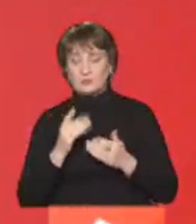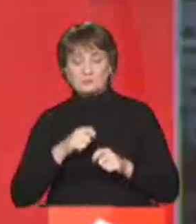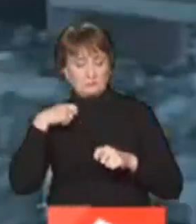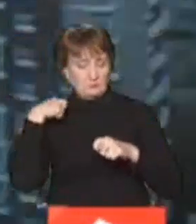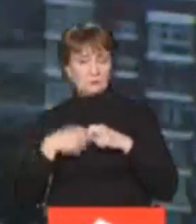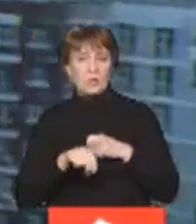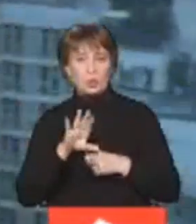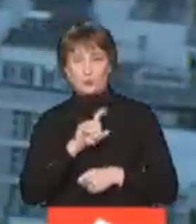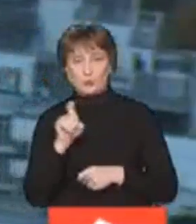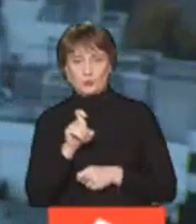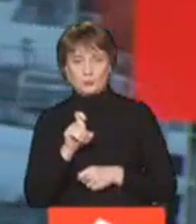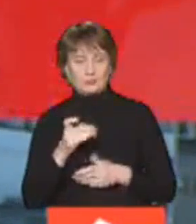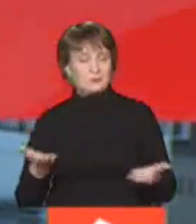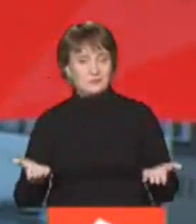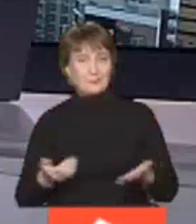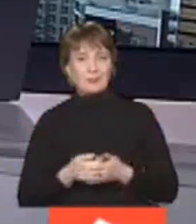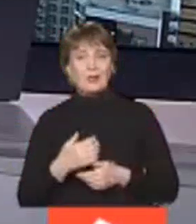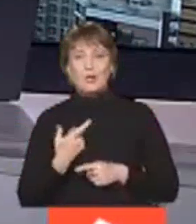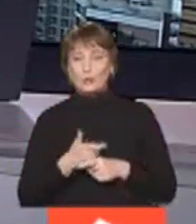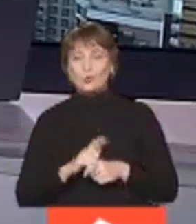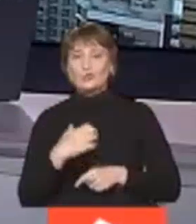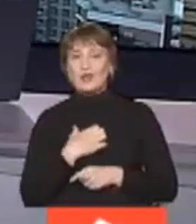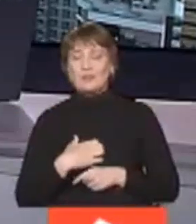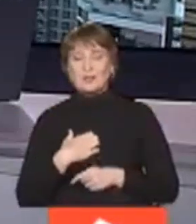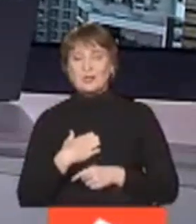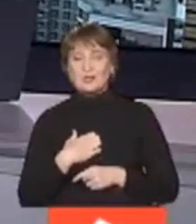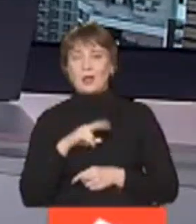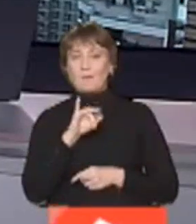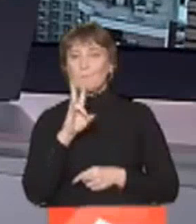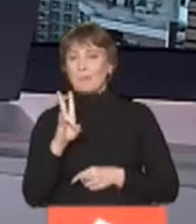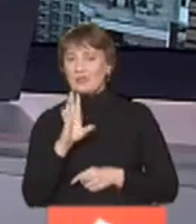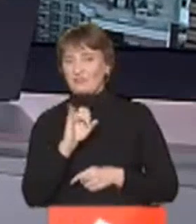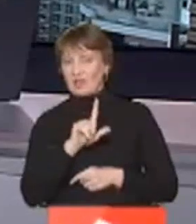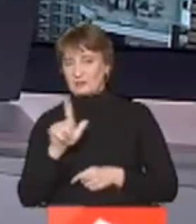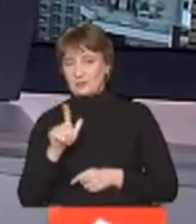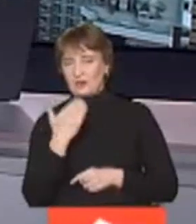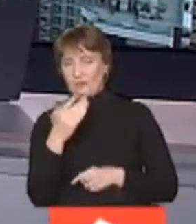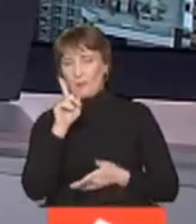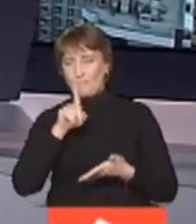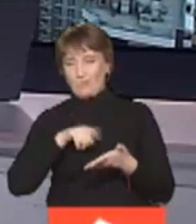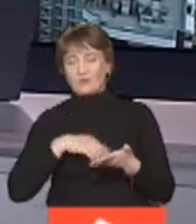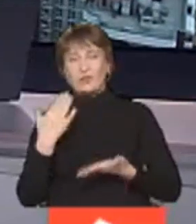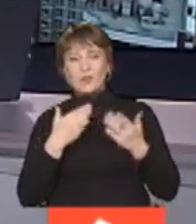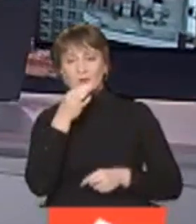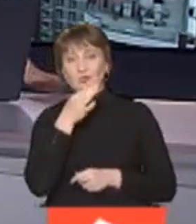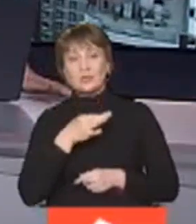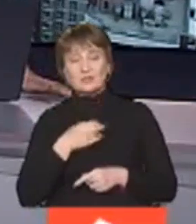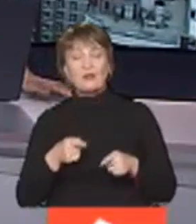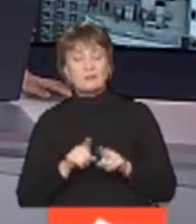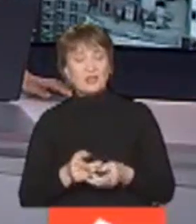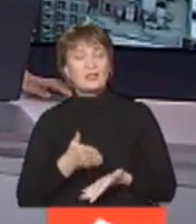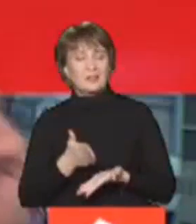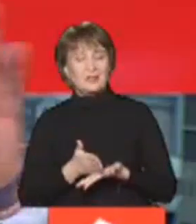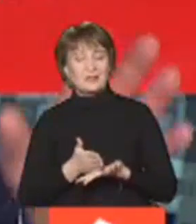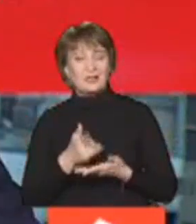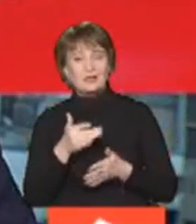все. Тому це дуже важливо. Ну все, пане Василю, вам повірю. Звичайно. Якщо ви так сказали, то так і є. Все. Абсолютно.